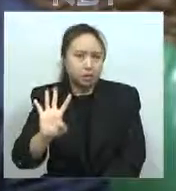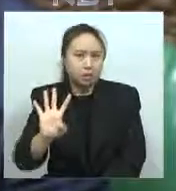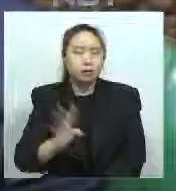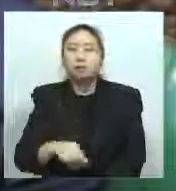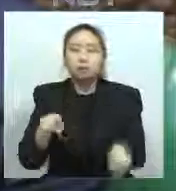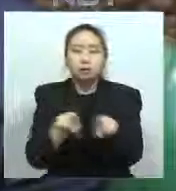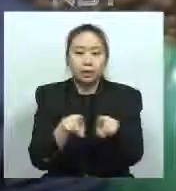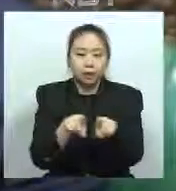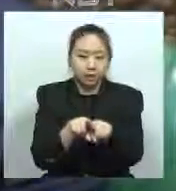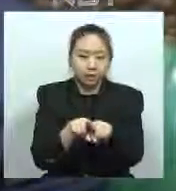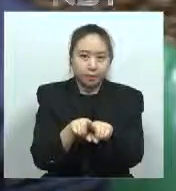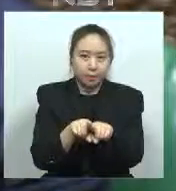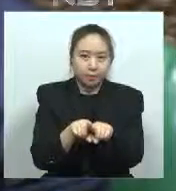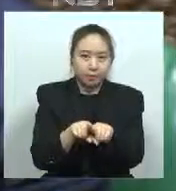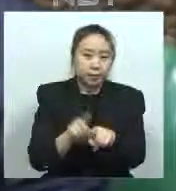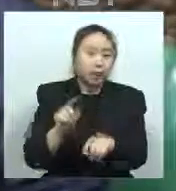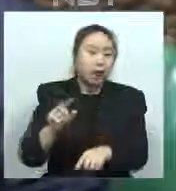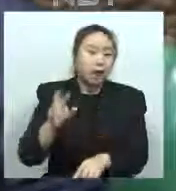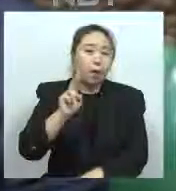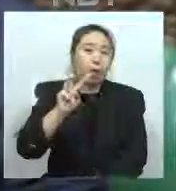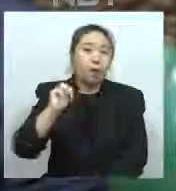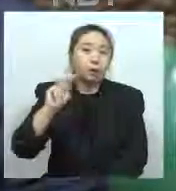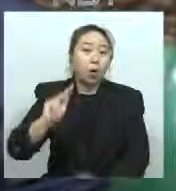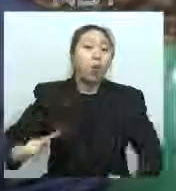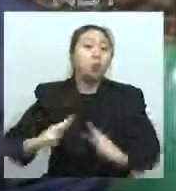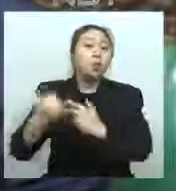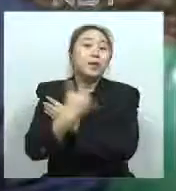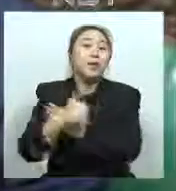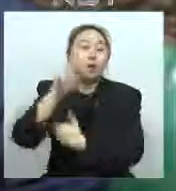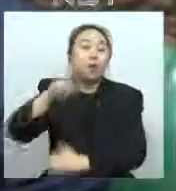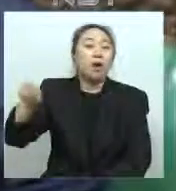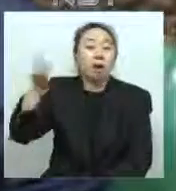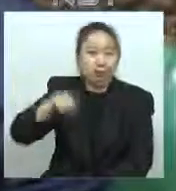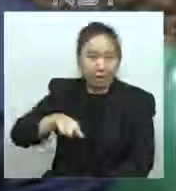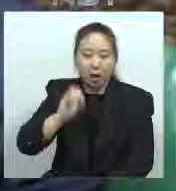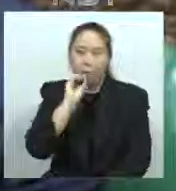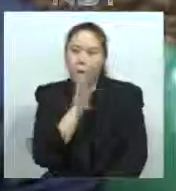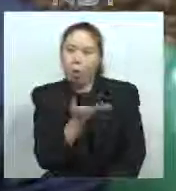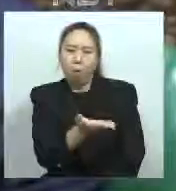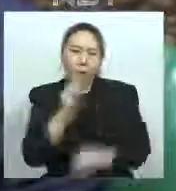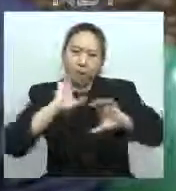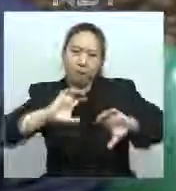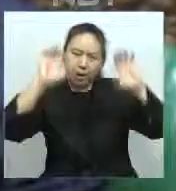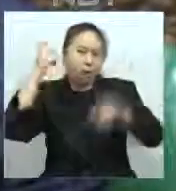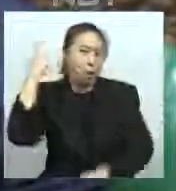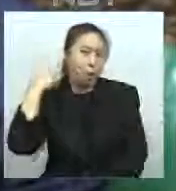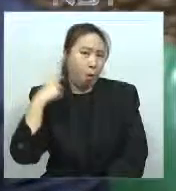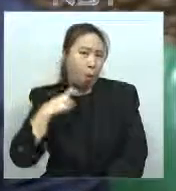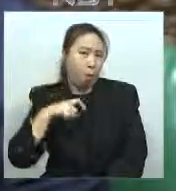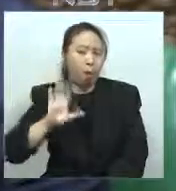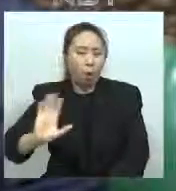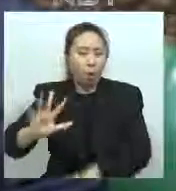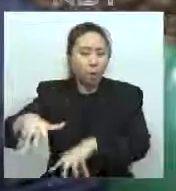1984เช่นเดียวกับนายเจเรมี่ฮันต์รัฐมนตรีต่างประเทศอังกฤษนะคะที่เรียกร้องให้รัฐบาลฮ่องกงรับฟังความ